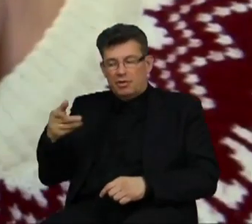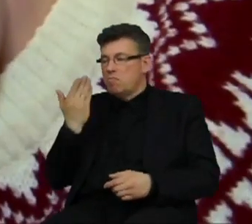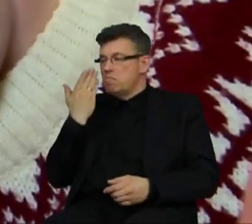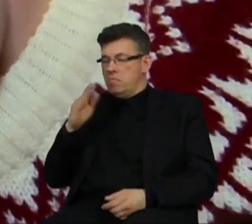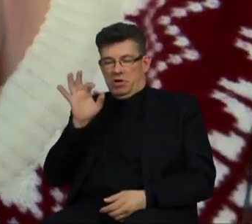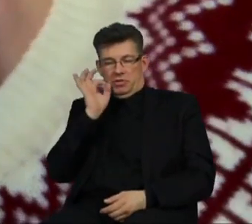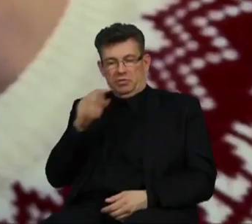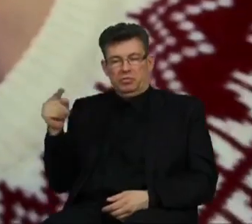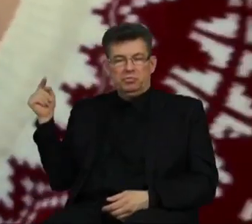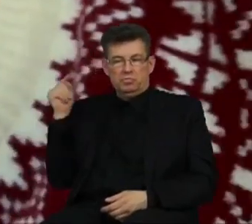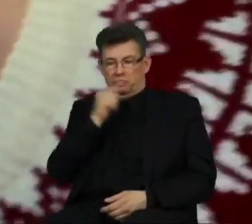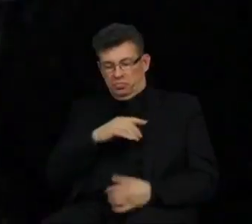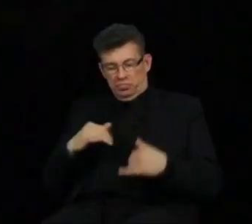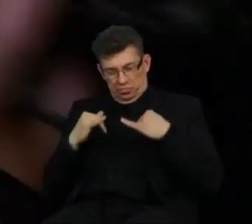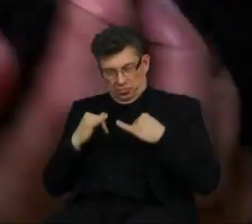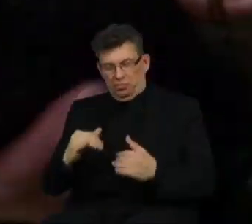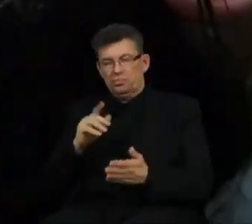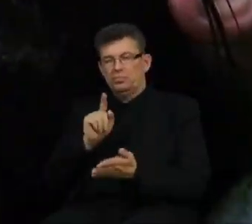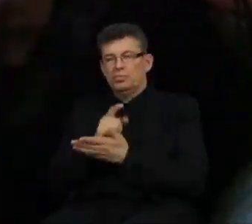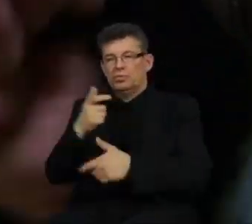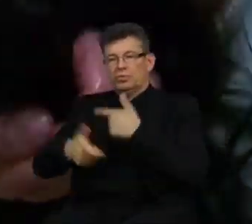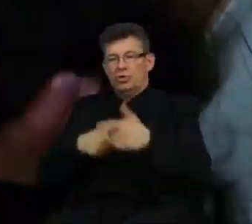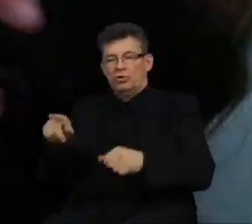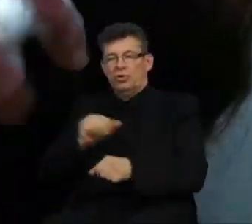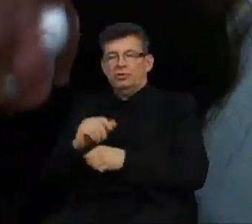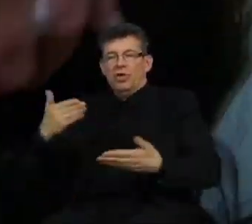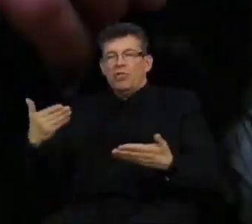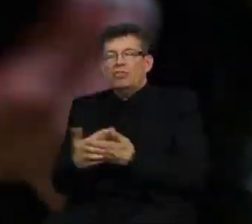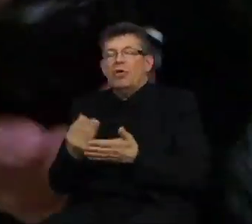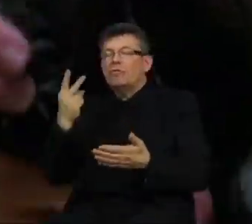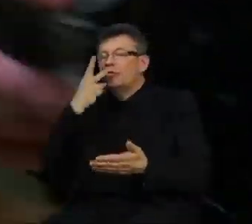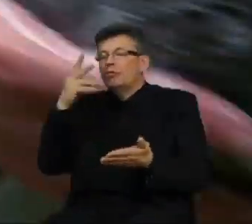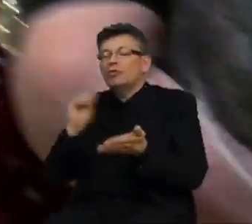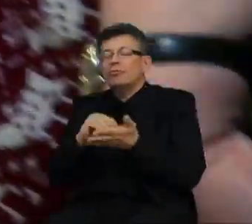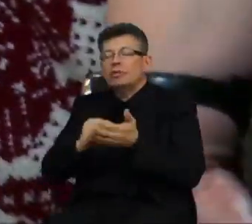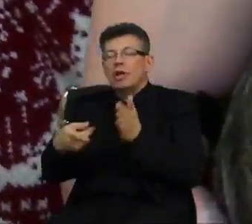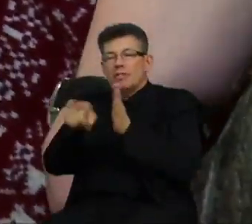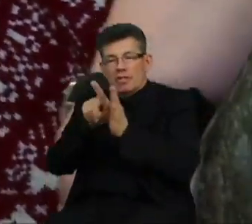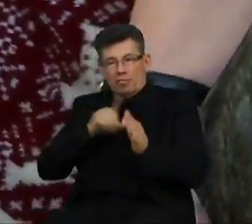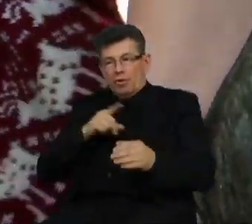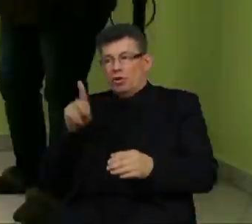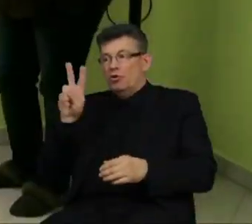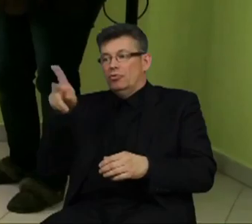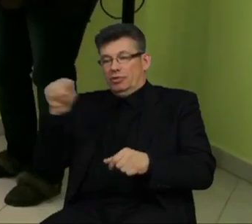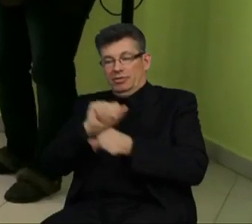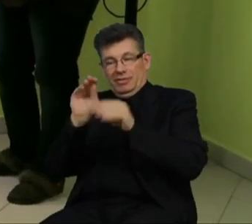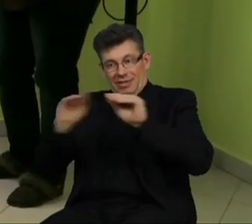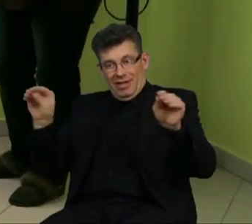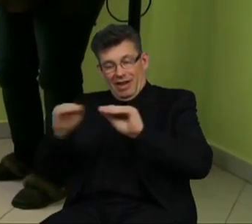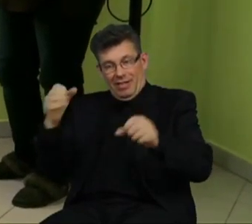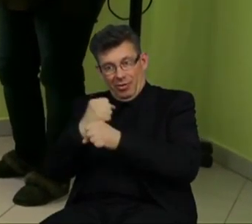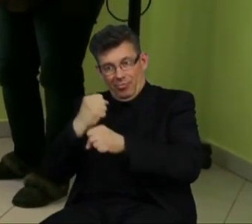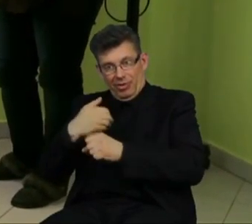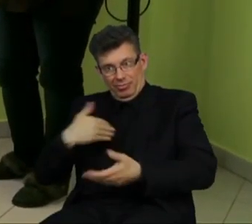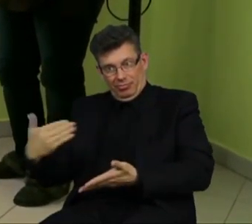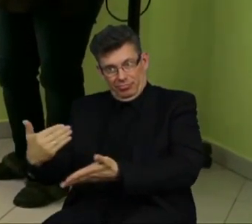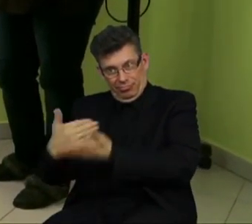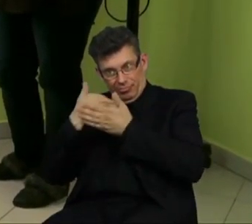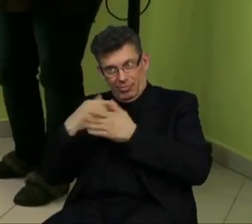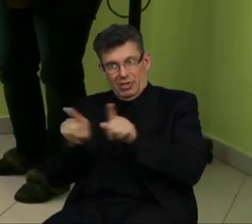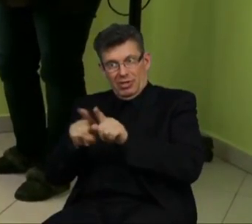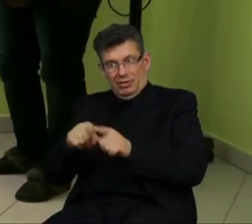dobrze. Miałyśmy obydwie, bo dla mnie też jest to nowe doświadczenie, oparcie w pani Ewie, która jest trenerem pracy. Tak samo jak i pani Dorota, tak